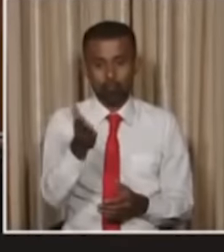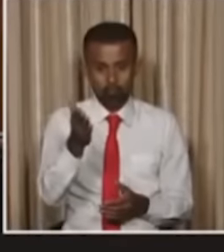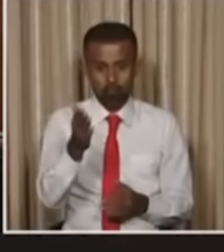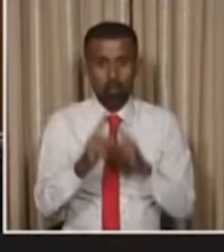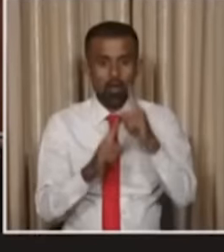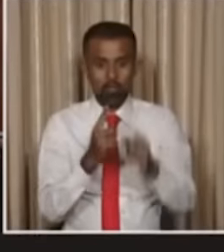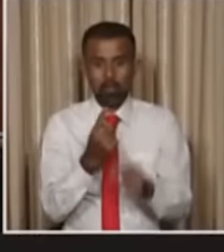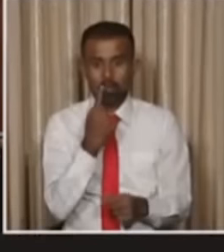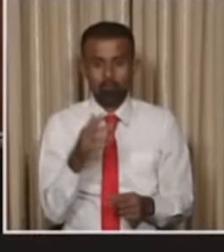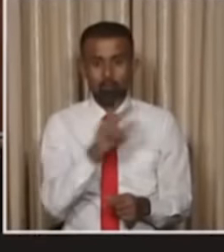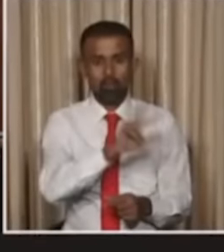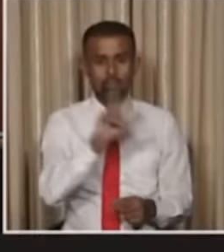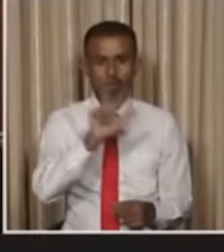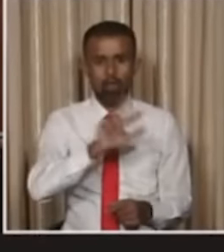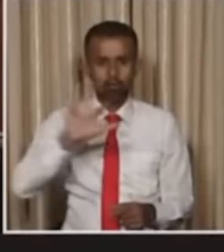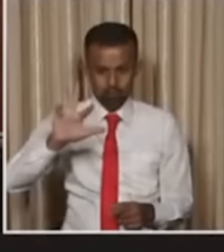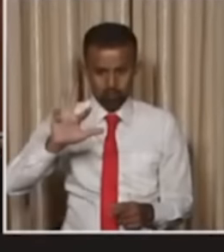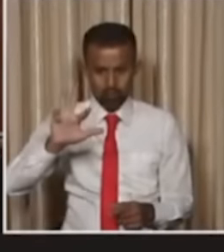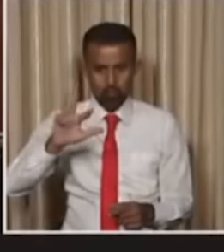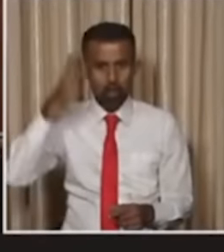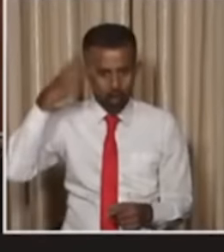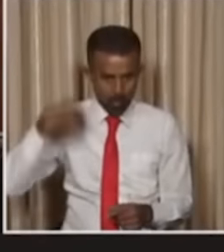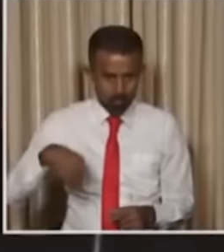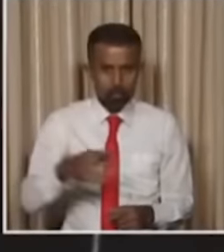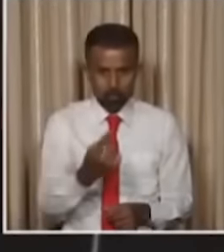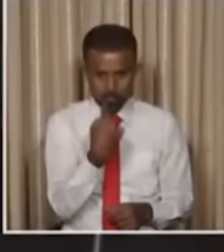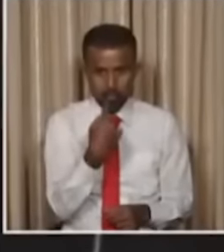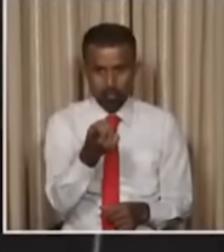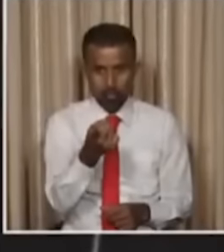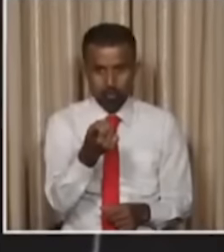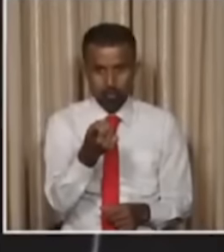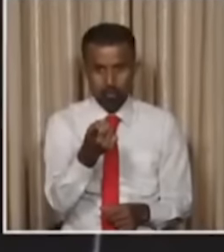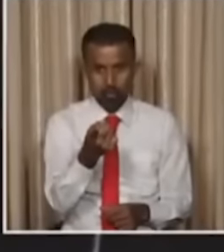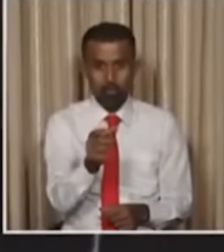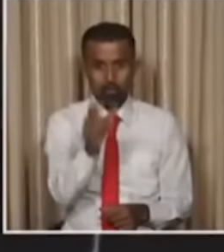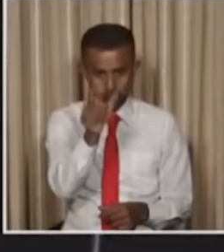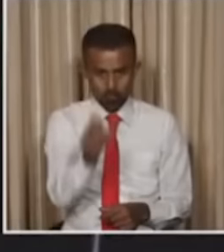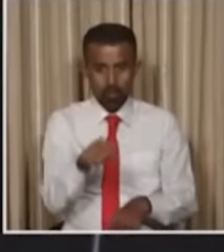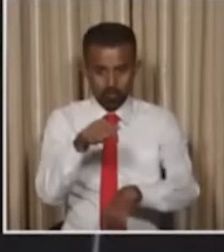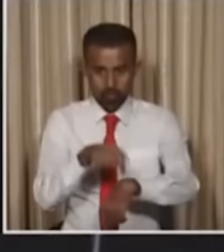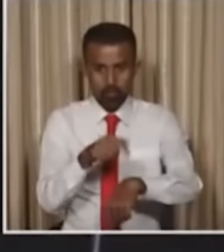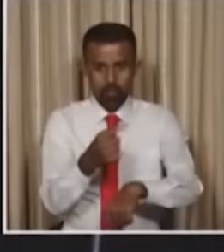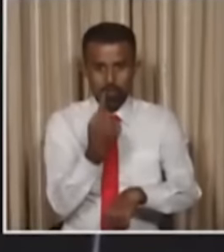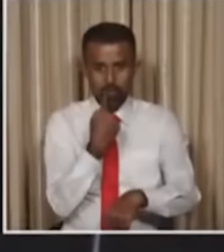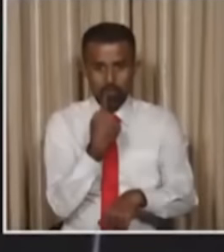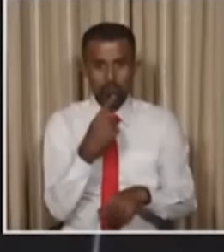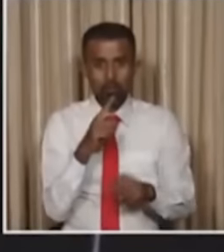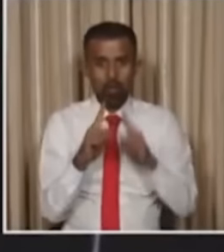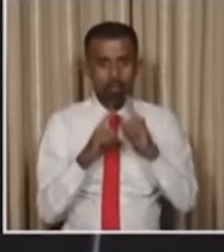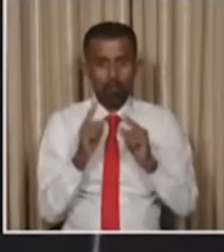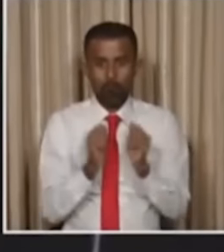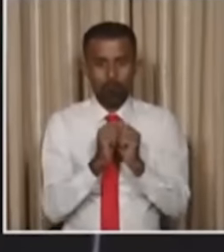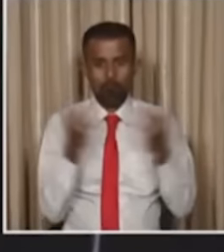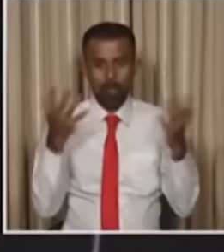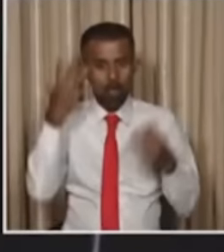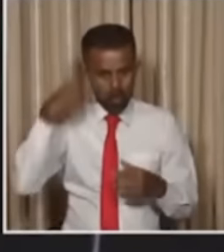කතාවේදී කිව්වා මේ 88-89 අමතක කරන්න ඕනේ කියලා. නෑ ඔබතුමිය දැන් කිව්වා ඒවම කතා කර කර වැඩක් නෑ